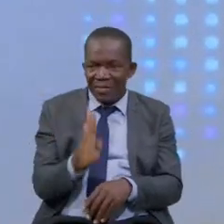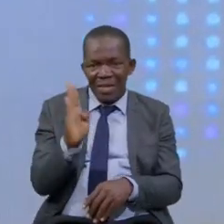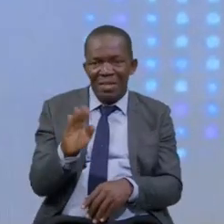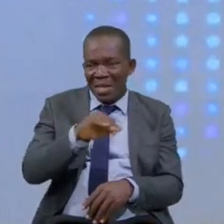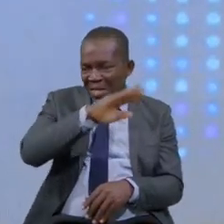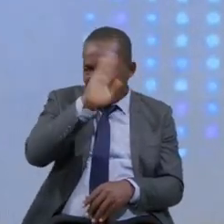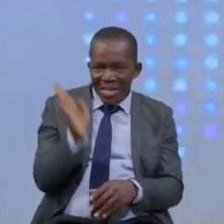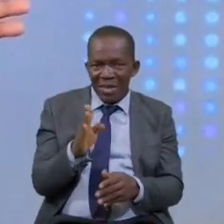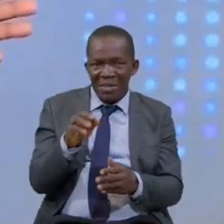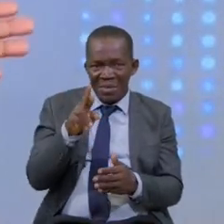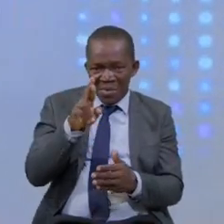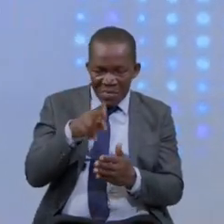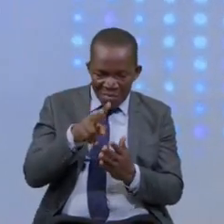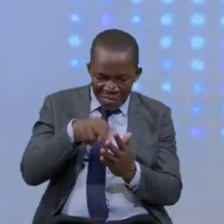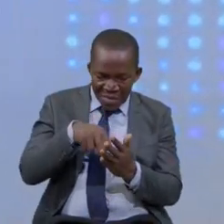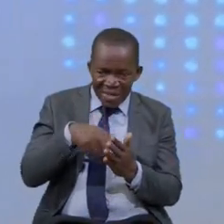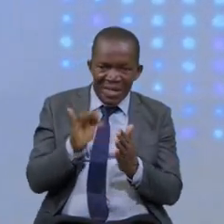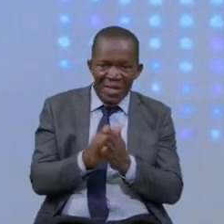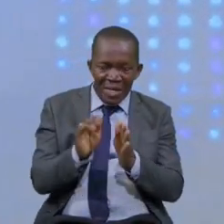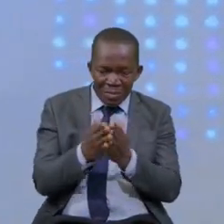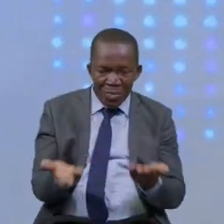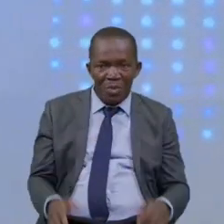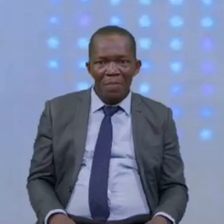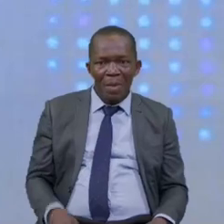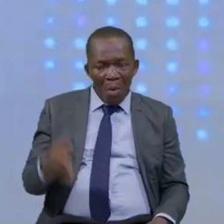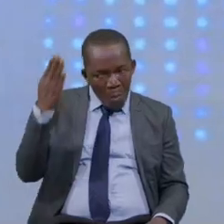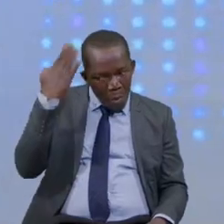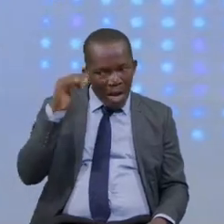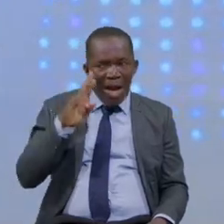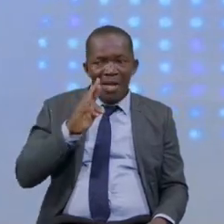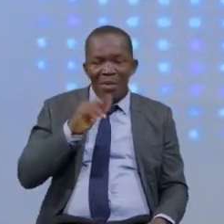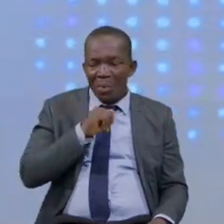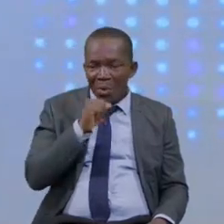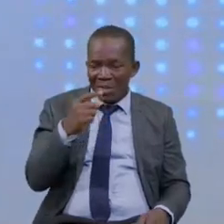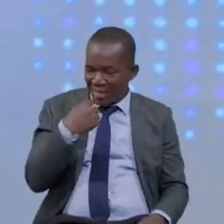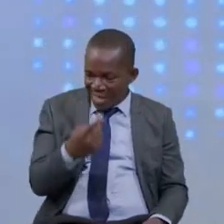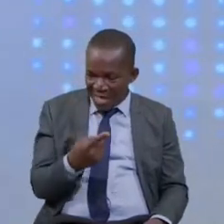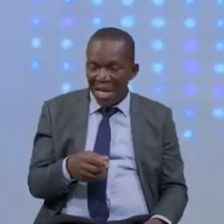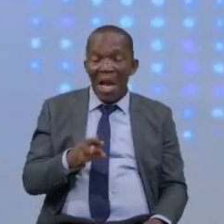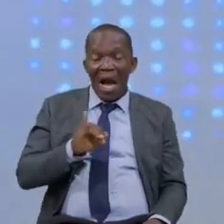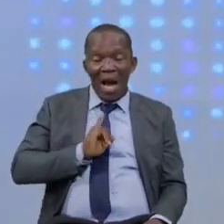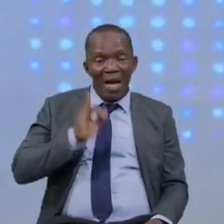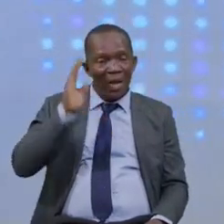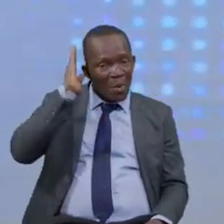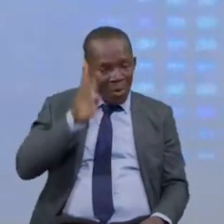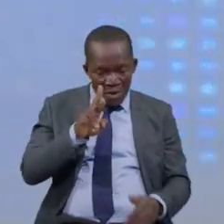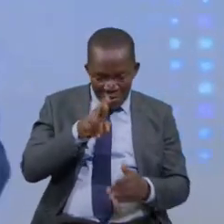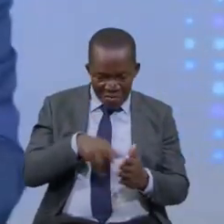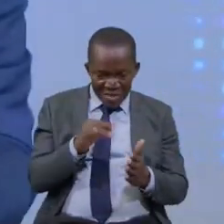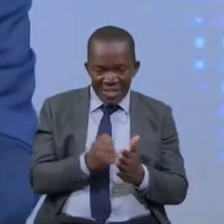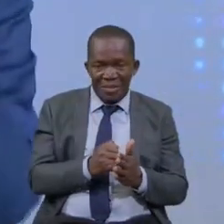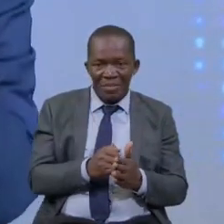pas dire tout ce qu'ils m'ont donné, je n'ai pas encore lu. Pourquoi tu prends seulement.